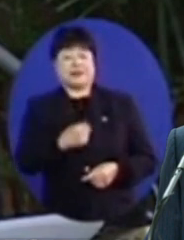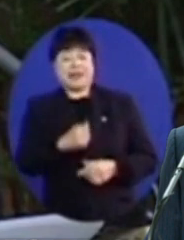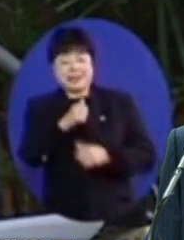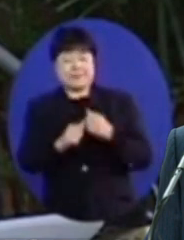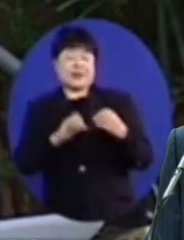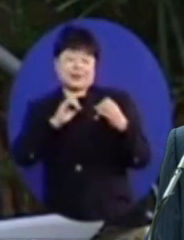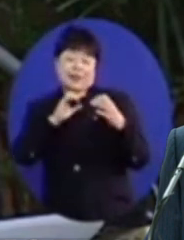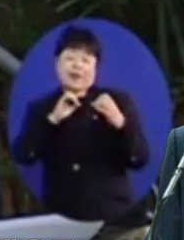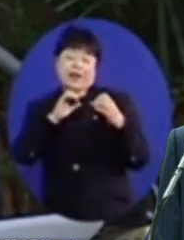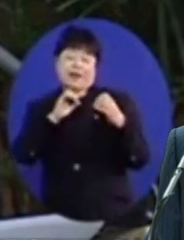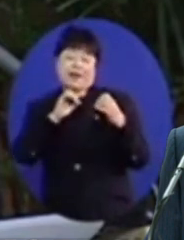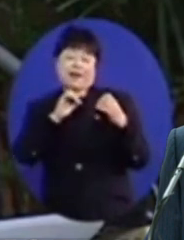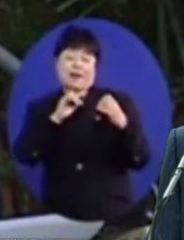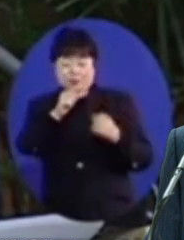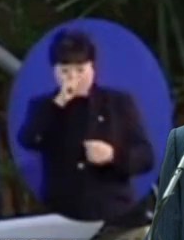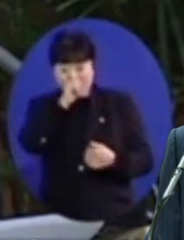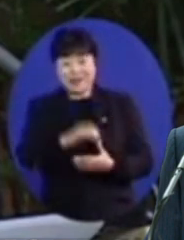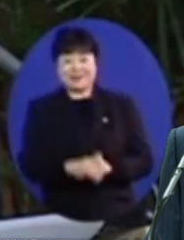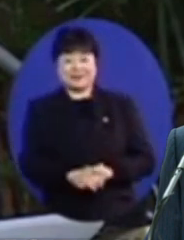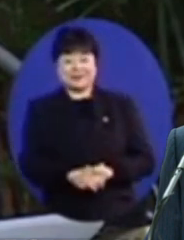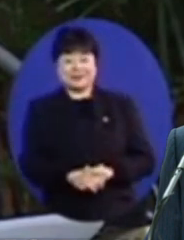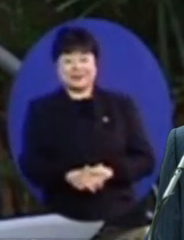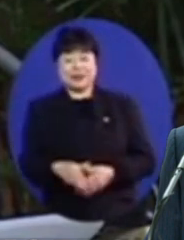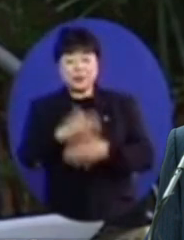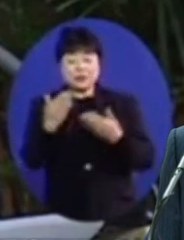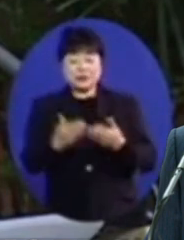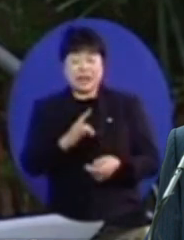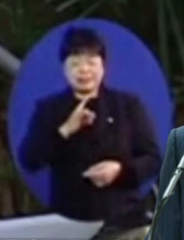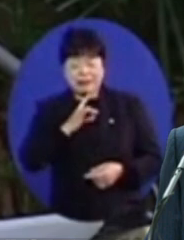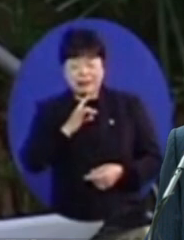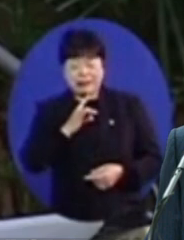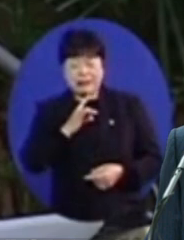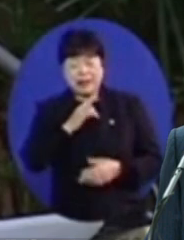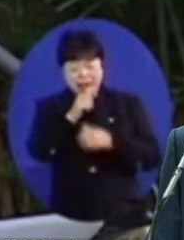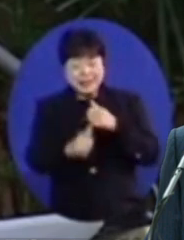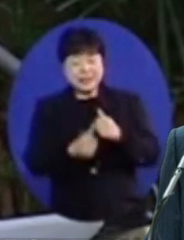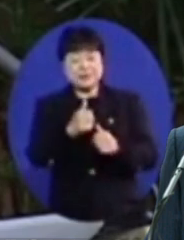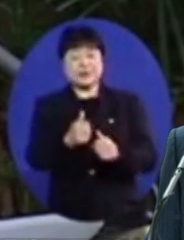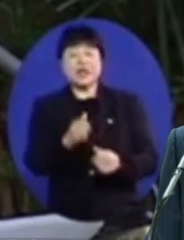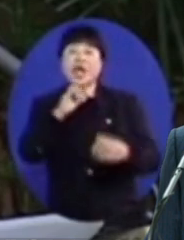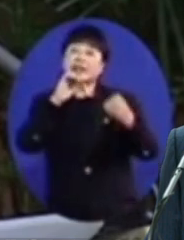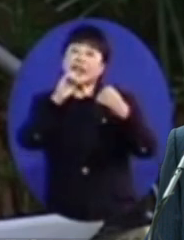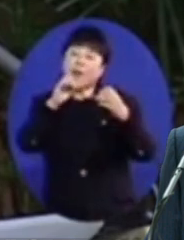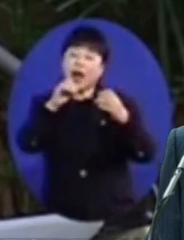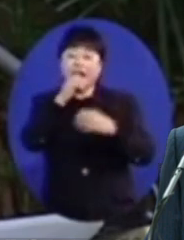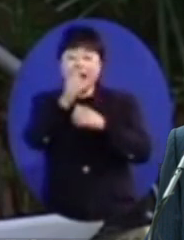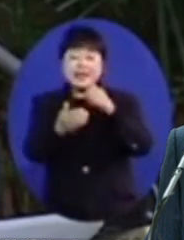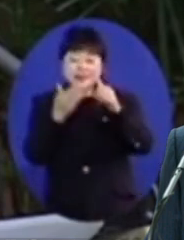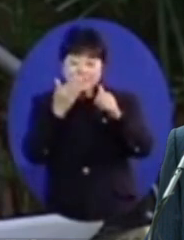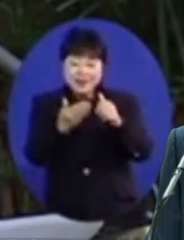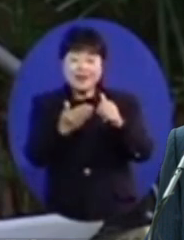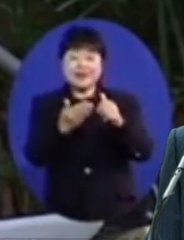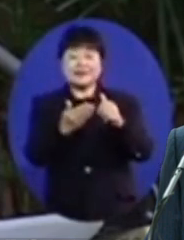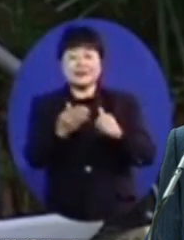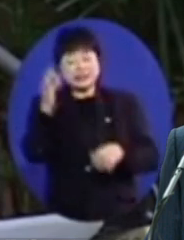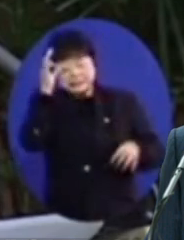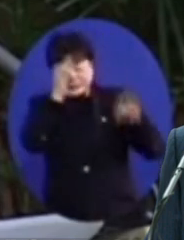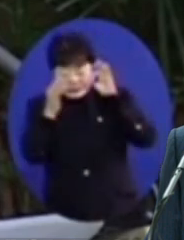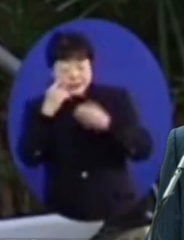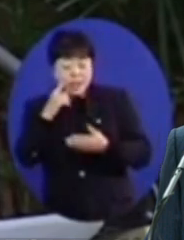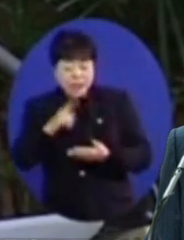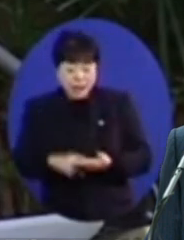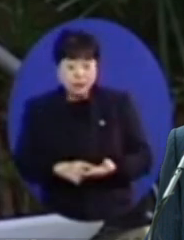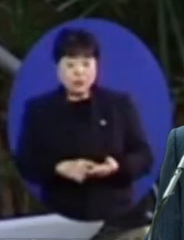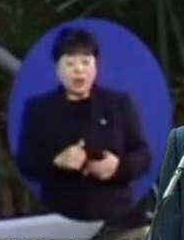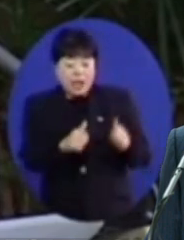대화하고 교제를 나누는 것보다 좋은 일이 없습니다 모든 일이 안 될 때라도 하나님께 대화하고 하나님 찾고 하나님과